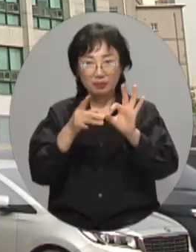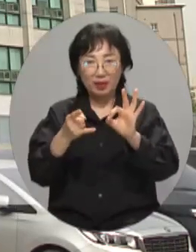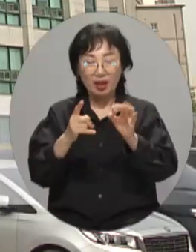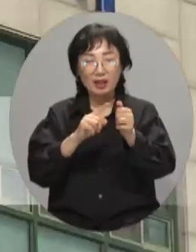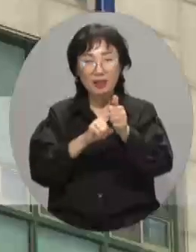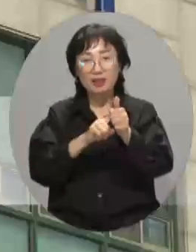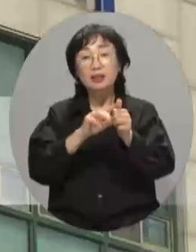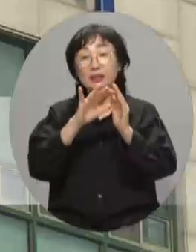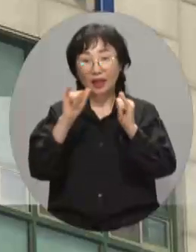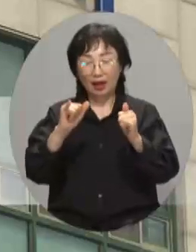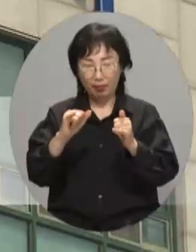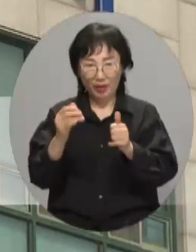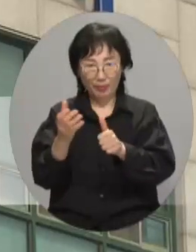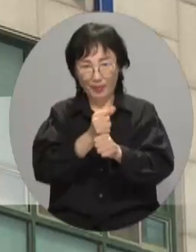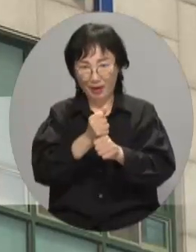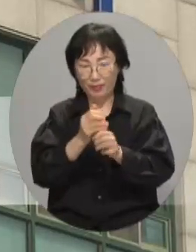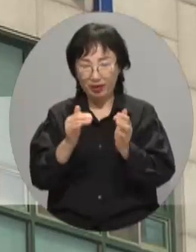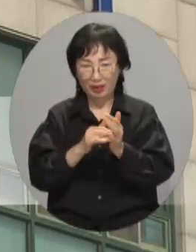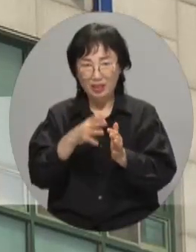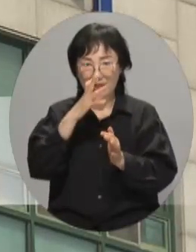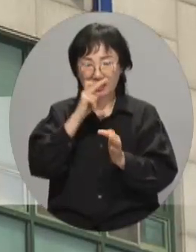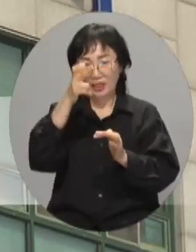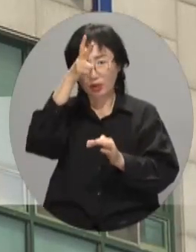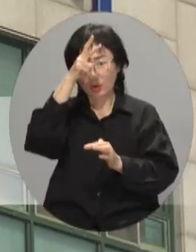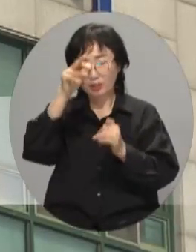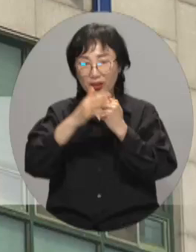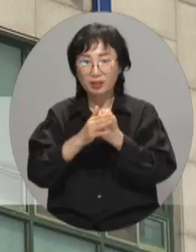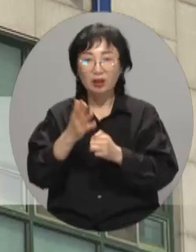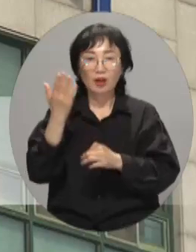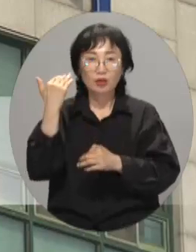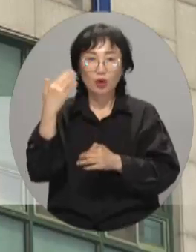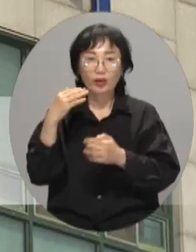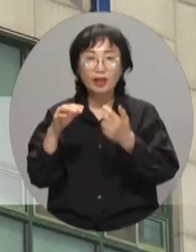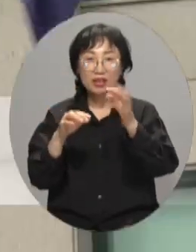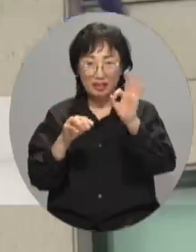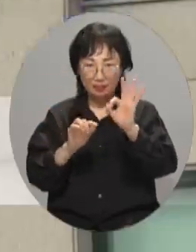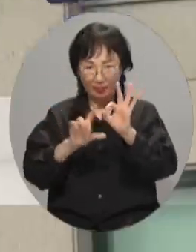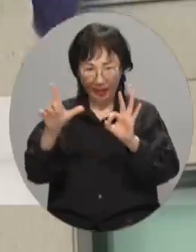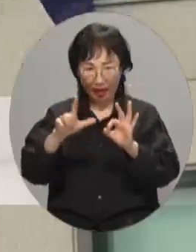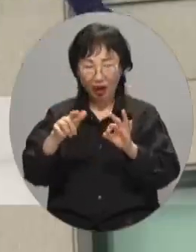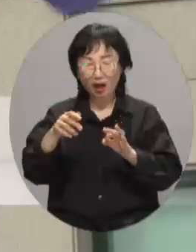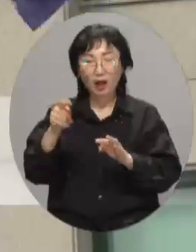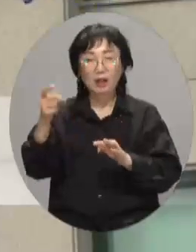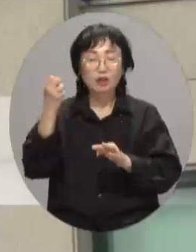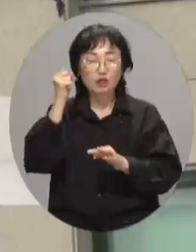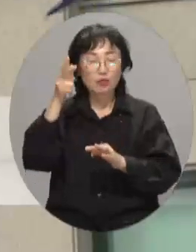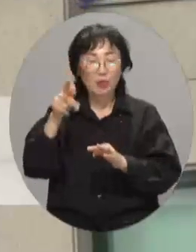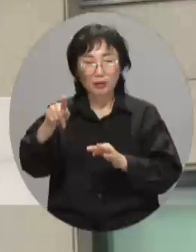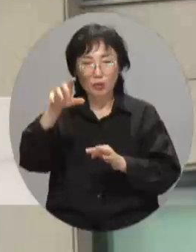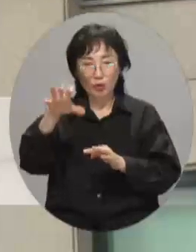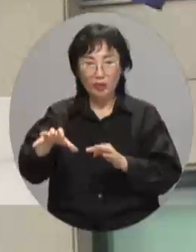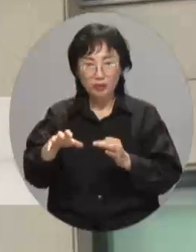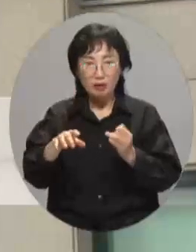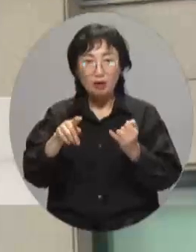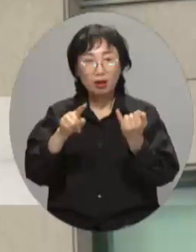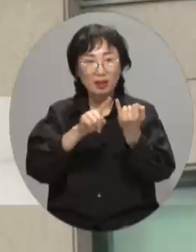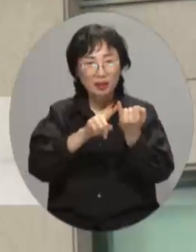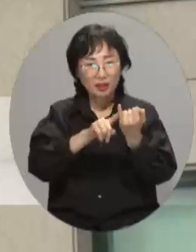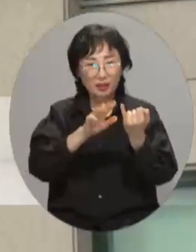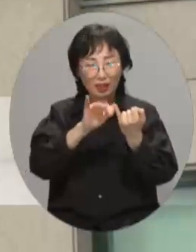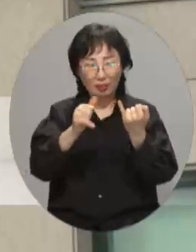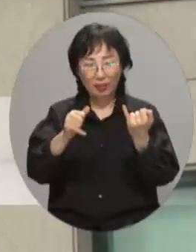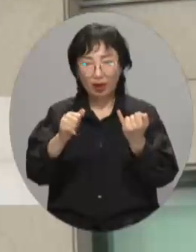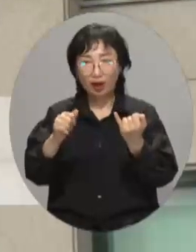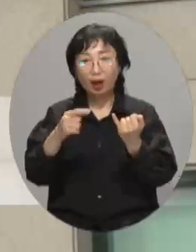붙잡혔습니다. 익산경찰서는 지난 10일 익산의 한 숙박업소에서 A양이 피해 학생을